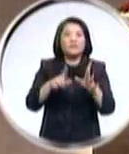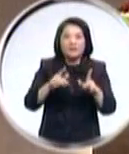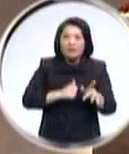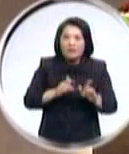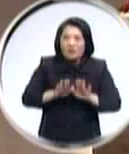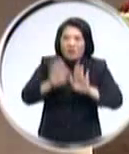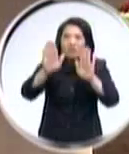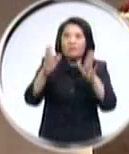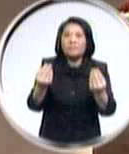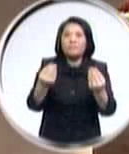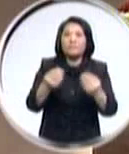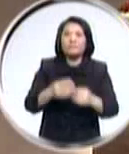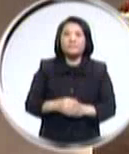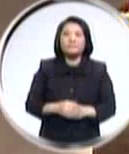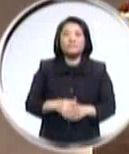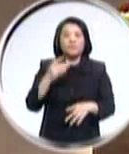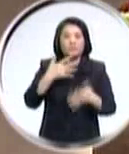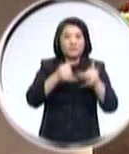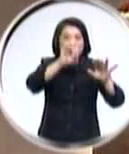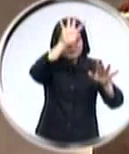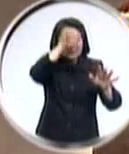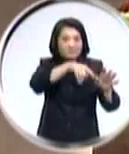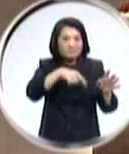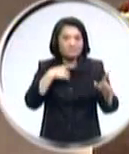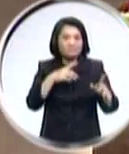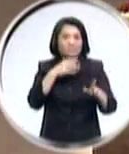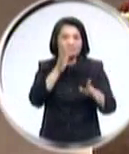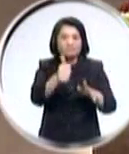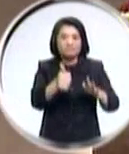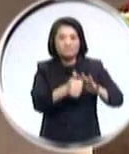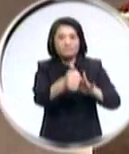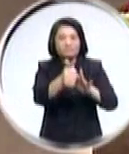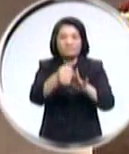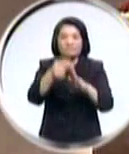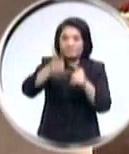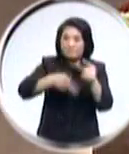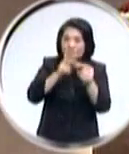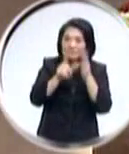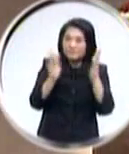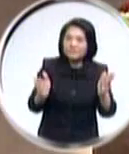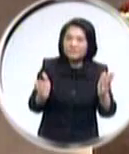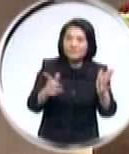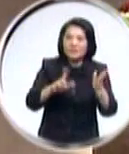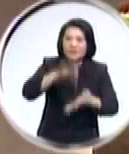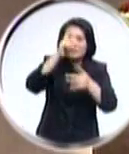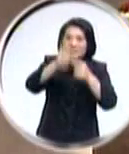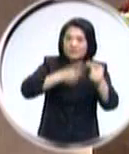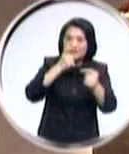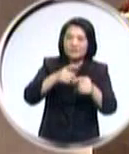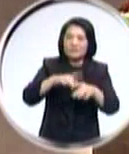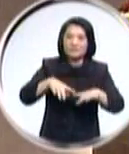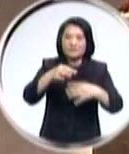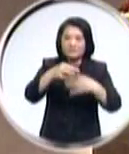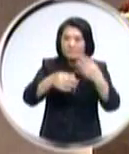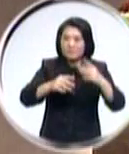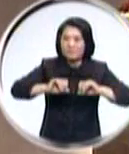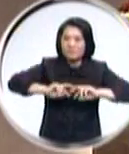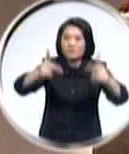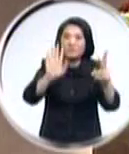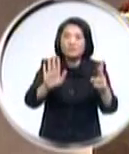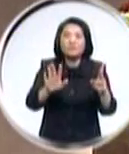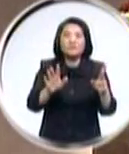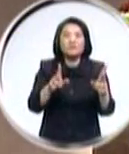前。我带领民进党花费了将近两年的时间，提出十年政纲，目的就